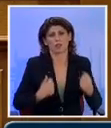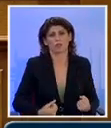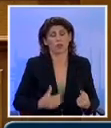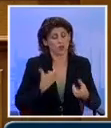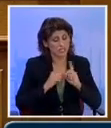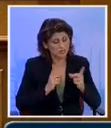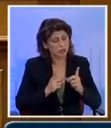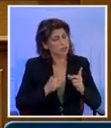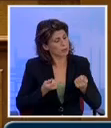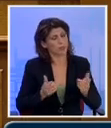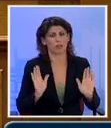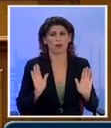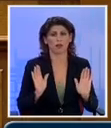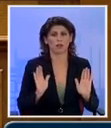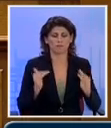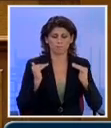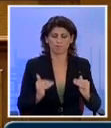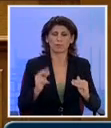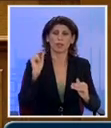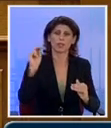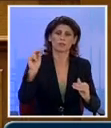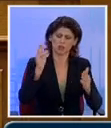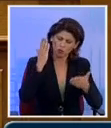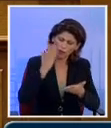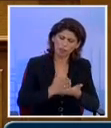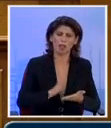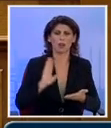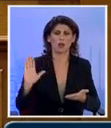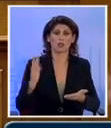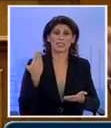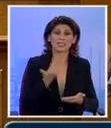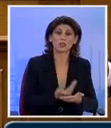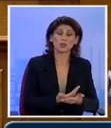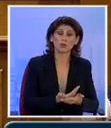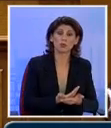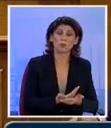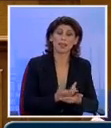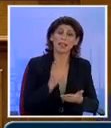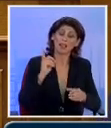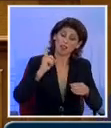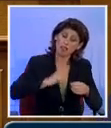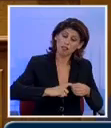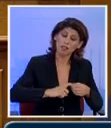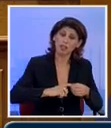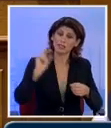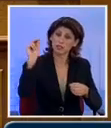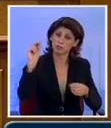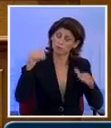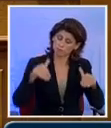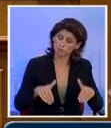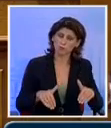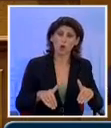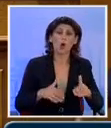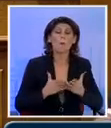Ό,τι συμφωνήσαμε θα γίνει. Τηρούμε τις δεσμεύσεις μας στο ακέραιο. Ζητούμε να τηρήσουν και οι εταίροι μας τις δικές τους. Ο